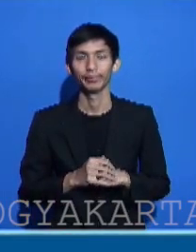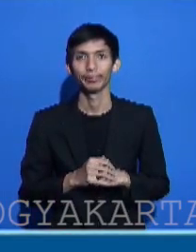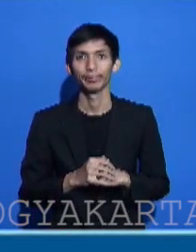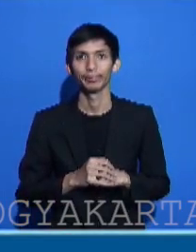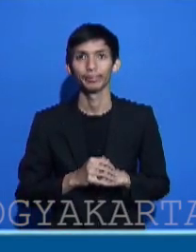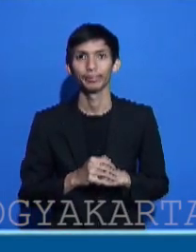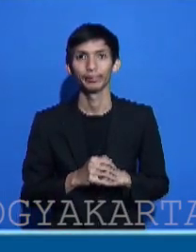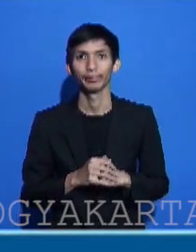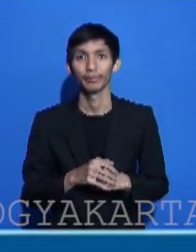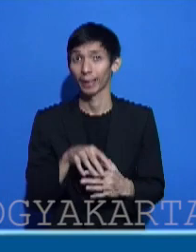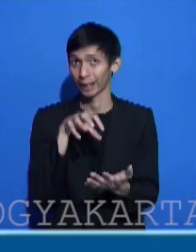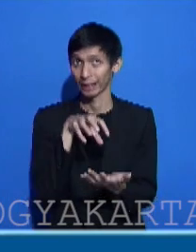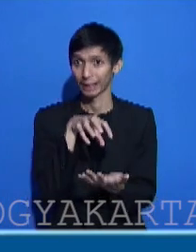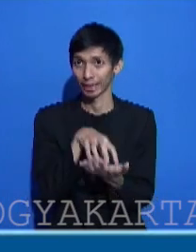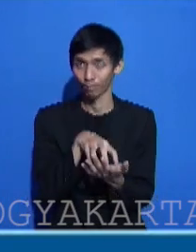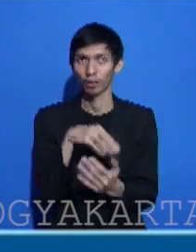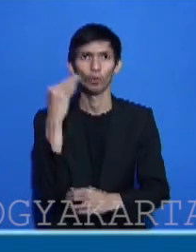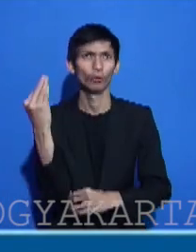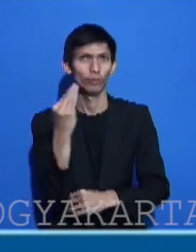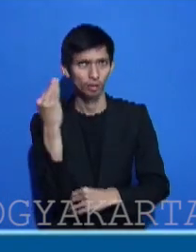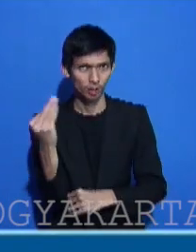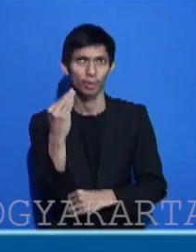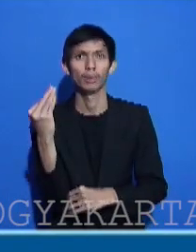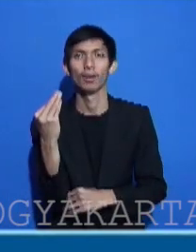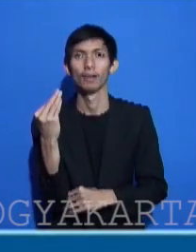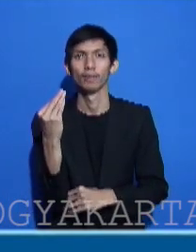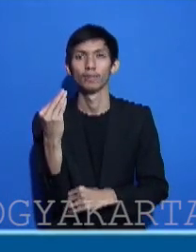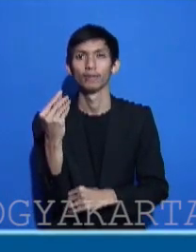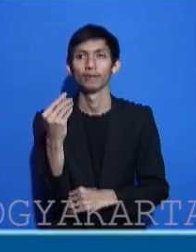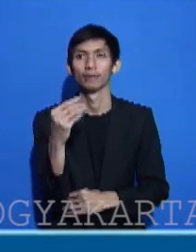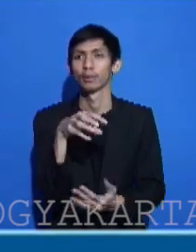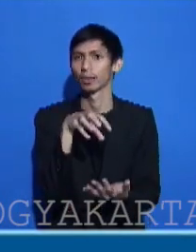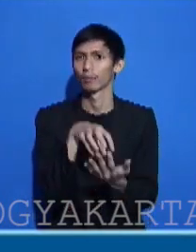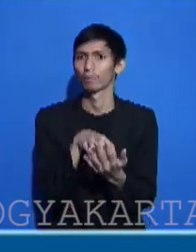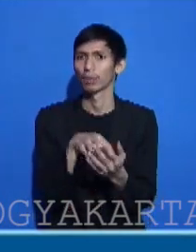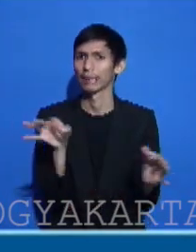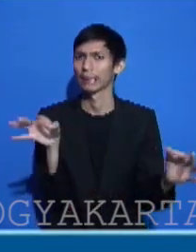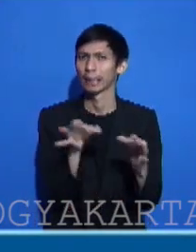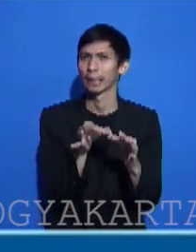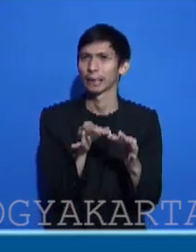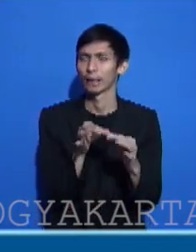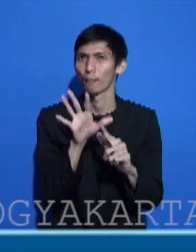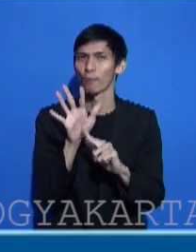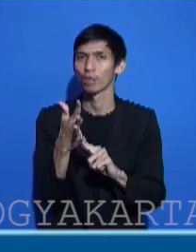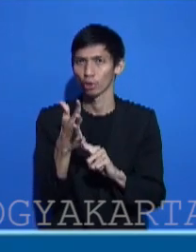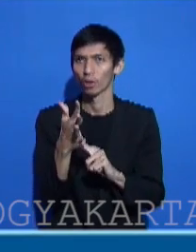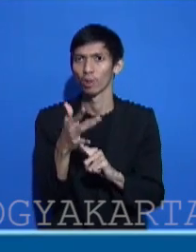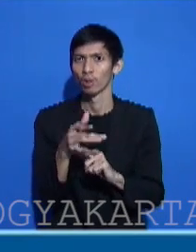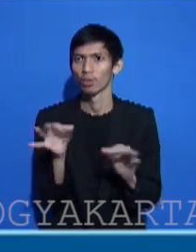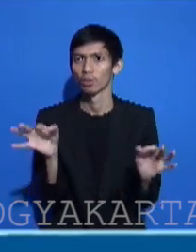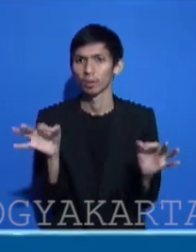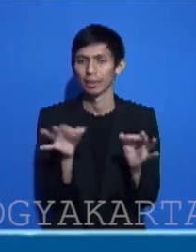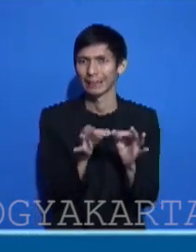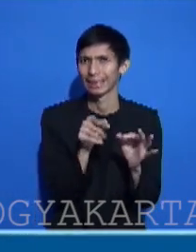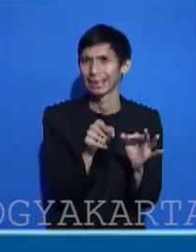Salah setunggaling papan wisata ingkang kawentar ing ladan pesisir Bantul inggih menika pesisir Pandan